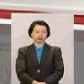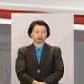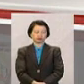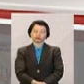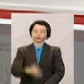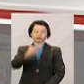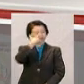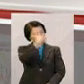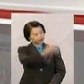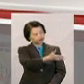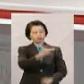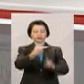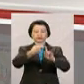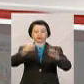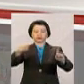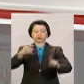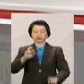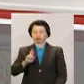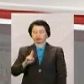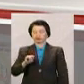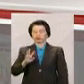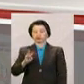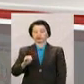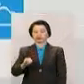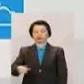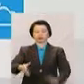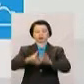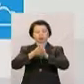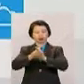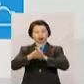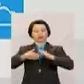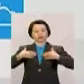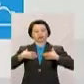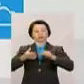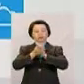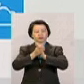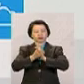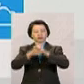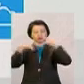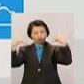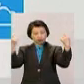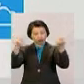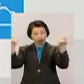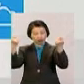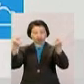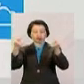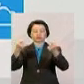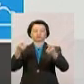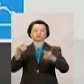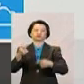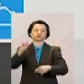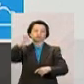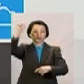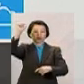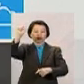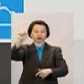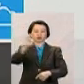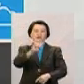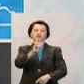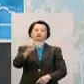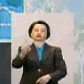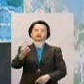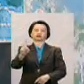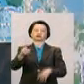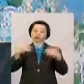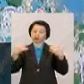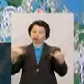Terima kasih Ivan dan Norma Zalina di Angkasa Puri. Salam sejahtera dan selamat menyambut Hari Kemerdekaan yang ke-61 penonton sekalian.